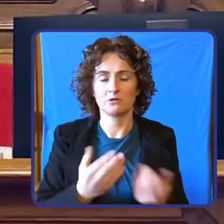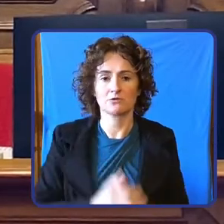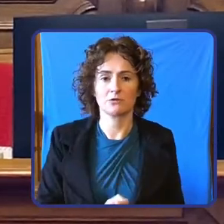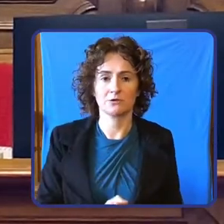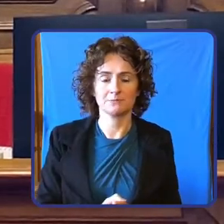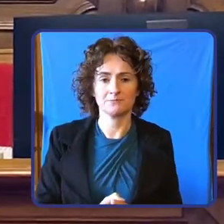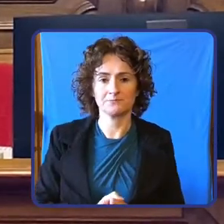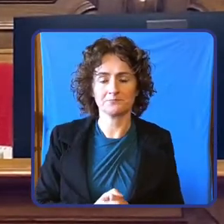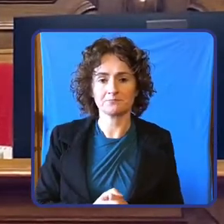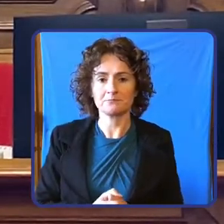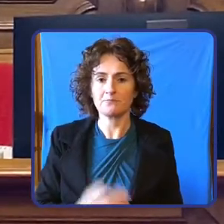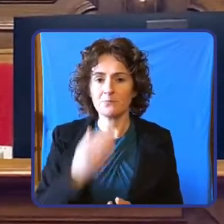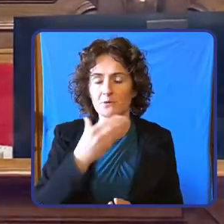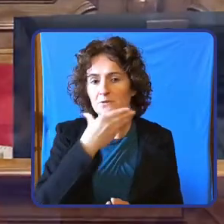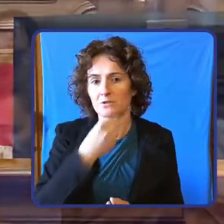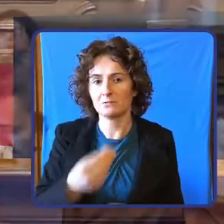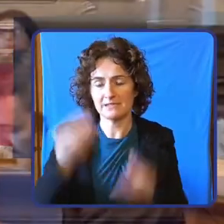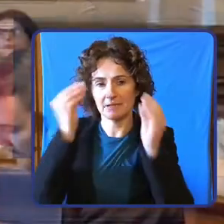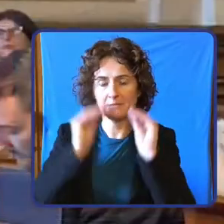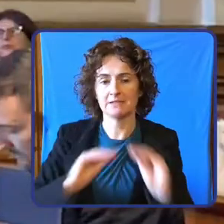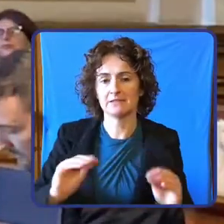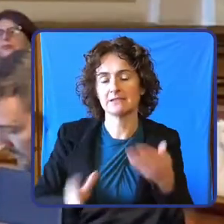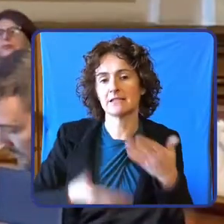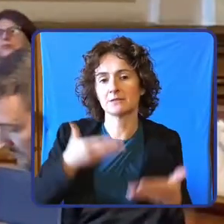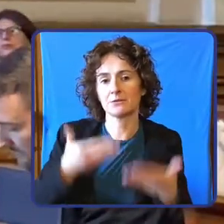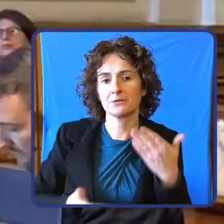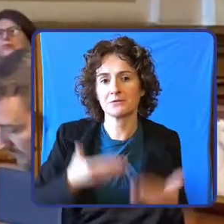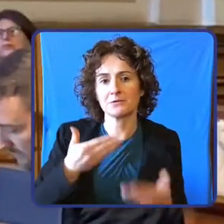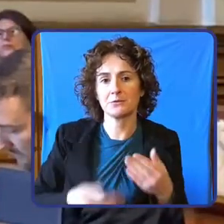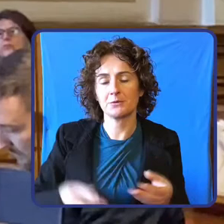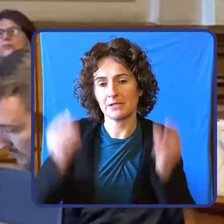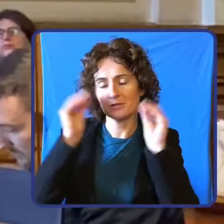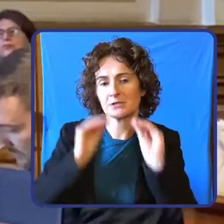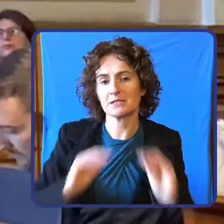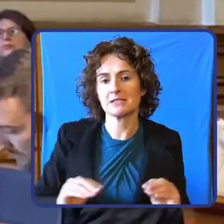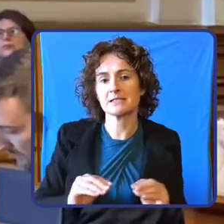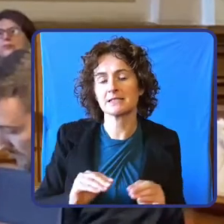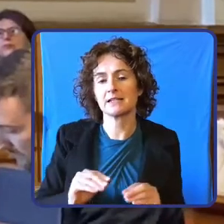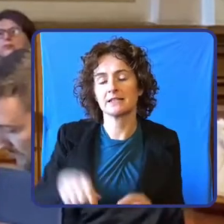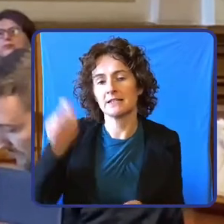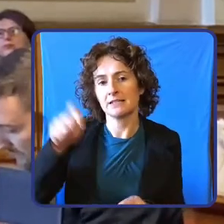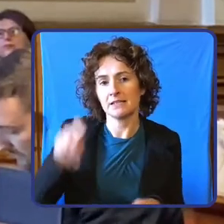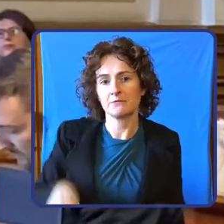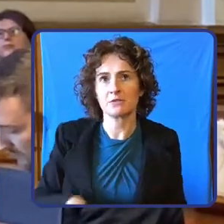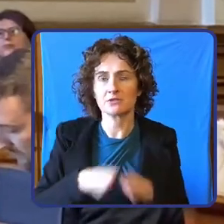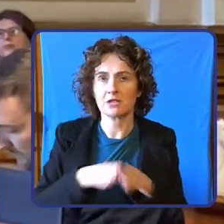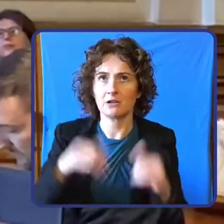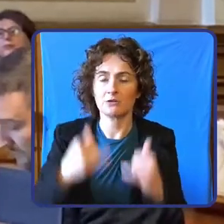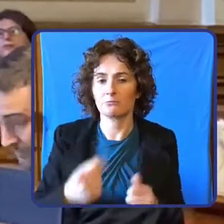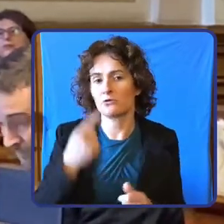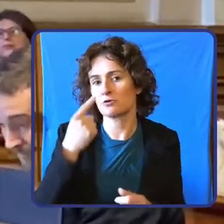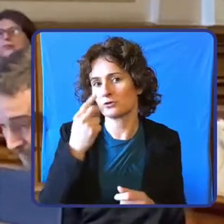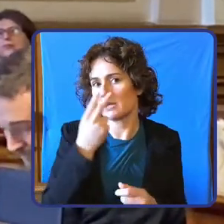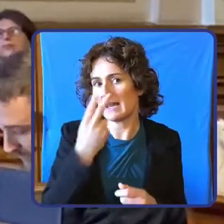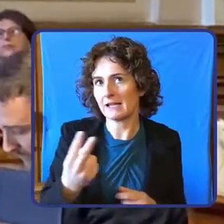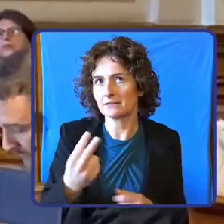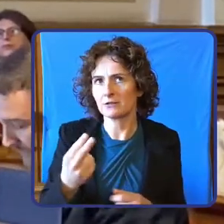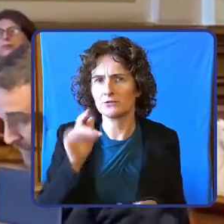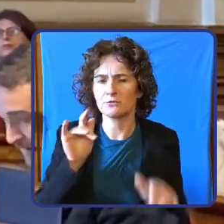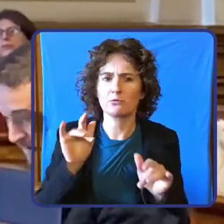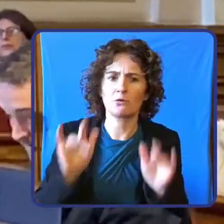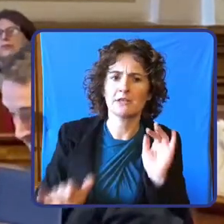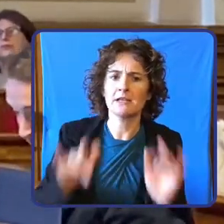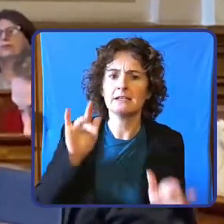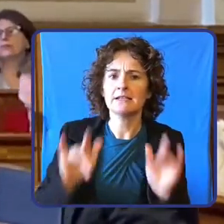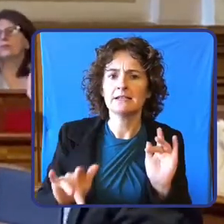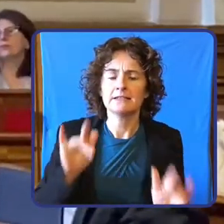Benkő Zsolt képviselő, parancsoljon. Köszönöm szépen, tisztelt közgyűlés, tisztelt képviselőtársak, most láthattuk, hogy egy néhány perces felszólalás a